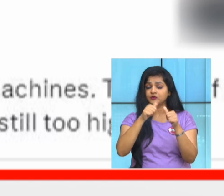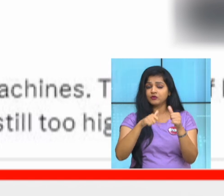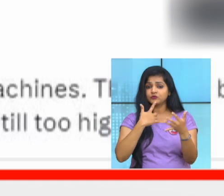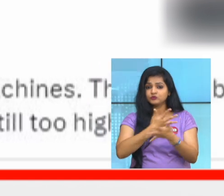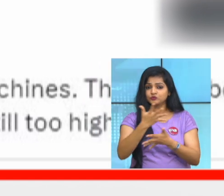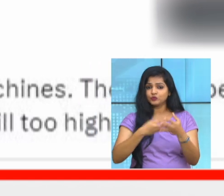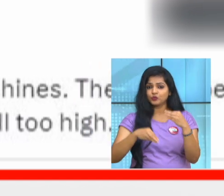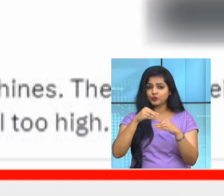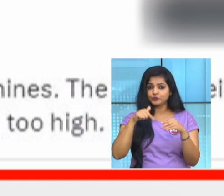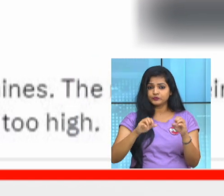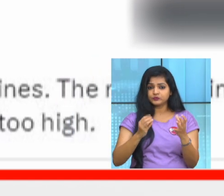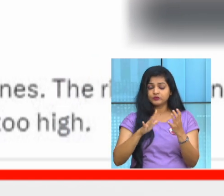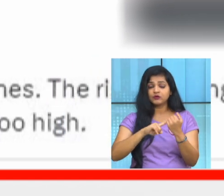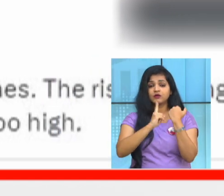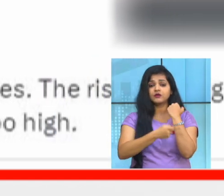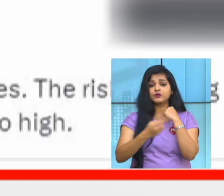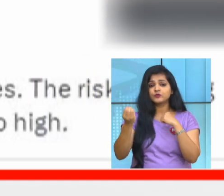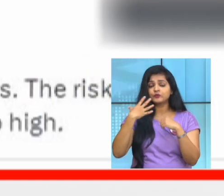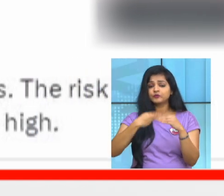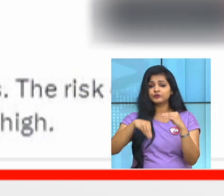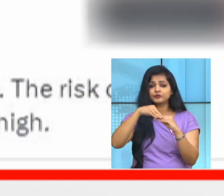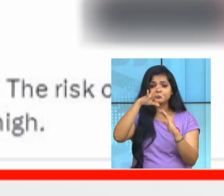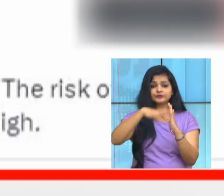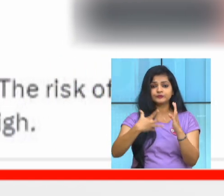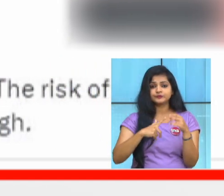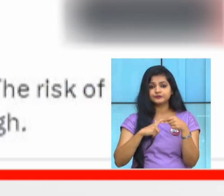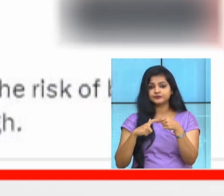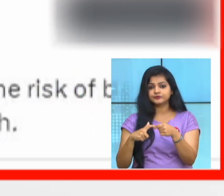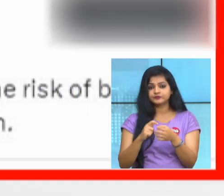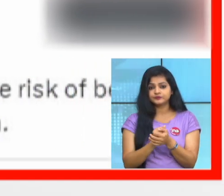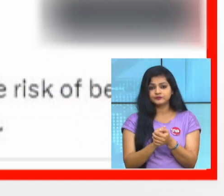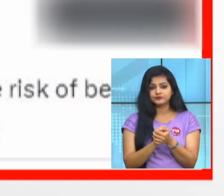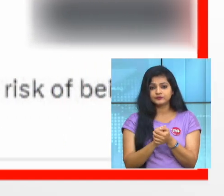ചെയ്തിട്ടുണ്ട്. എന്താണ് ഏറ്റവും ഒടുവിലായി പുറത്തു വരുന്ന പ്രതികരണങ്ങൾ, ബൽറാം?